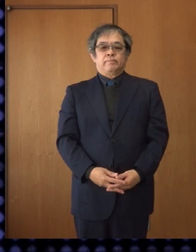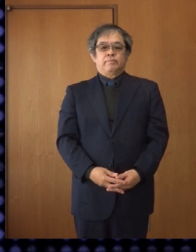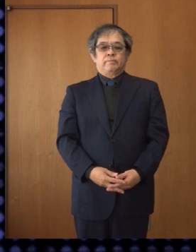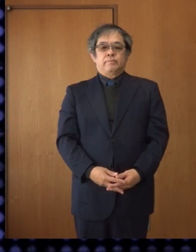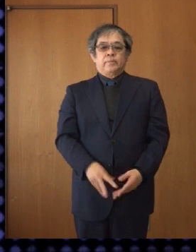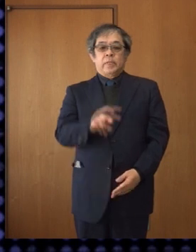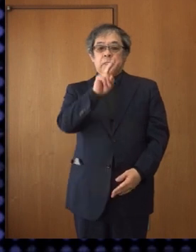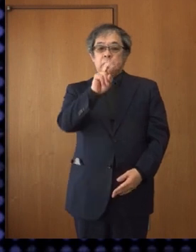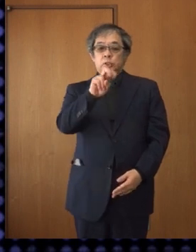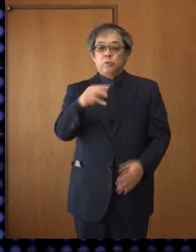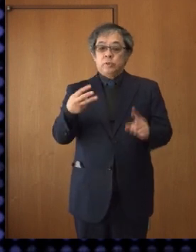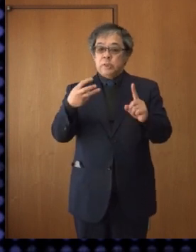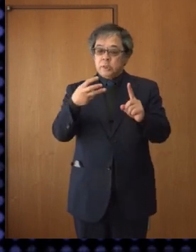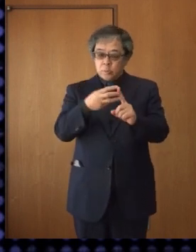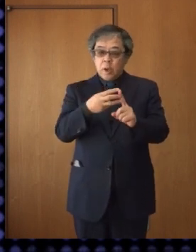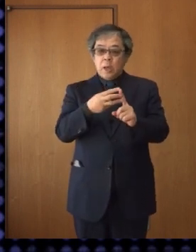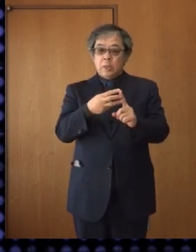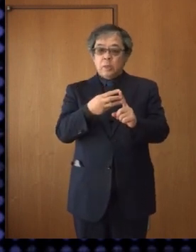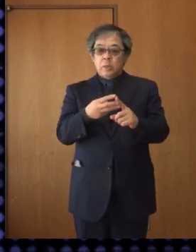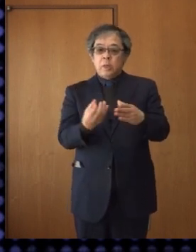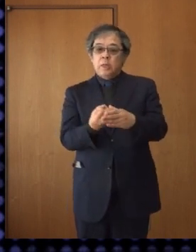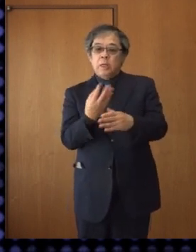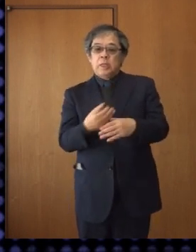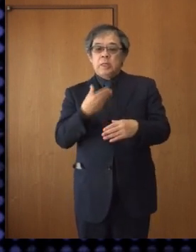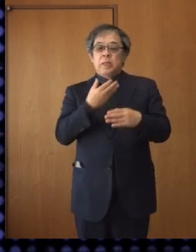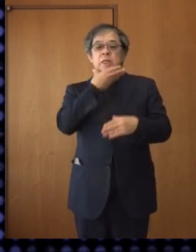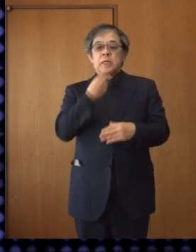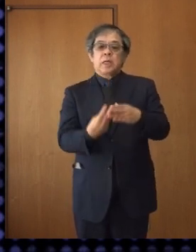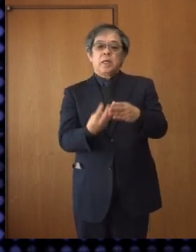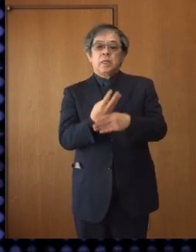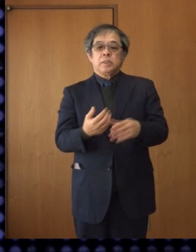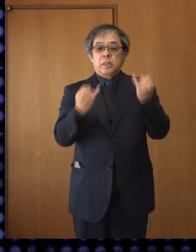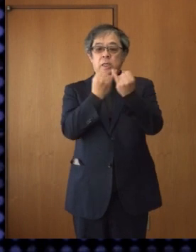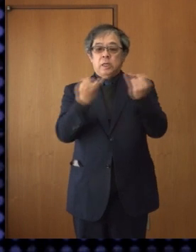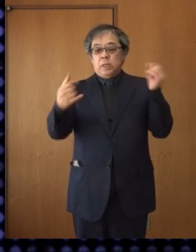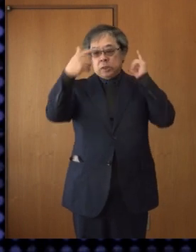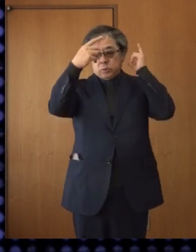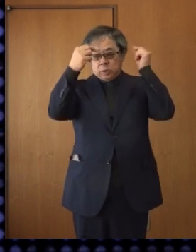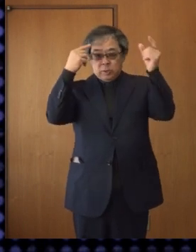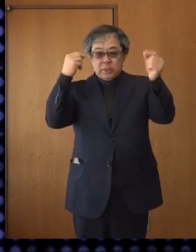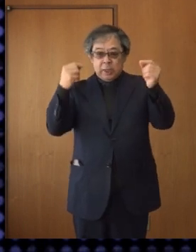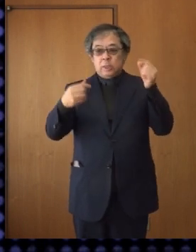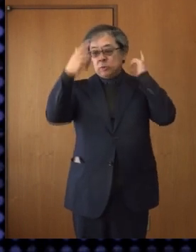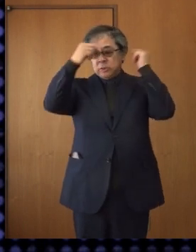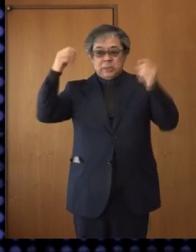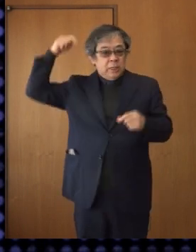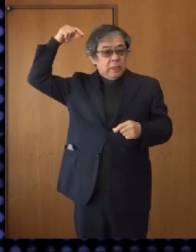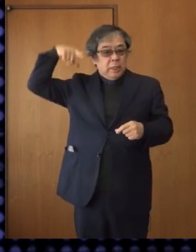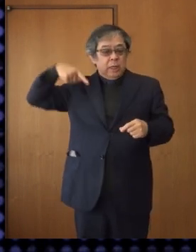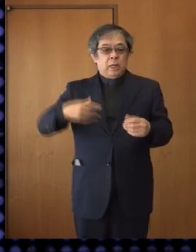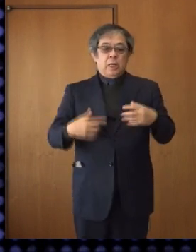22日には恵泉女学園大学大学院が学生募集停